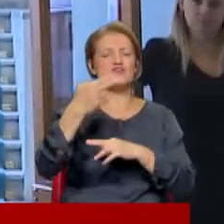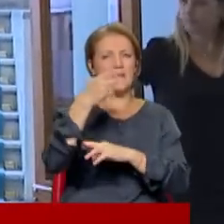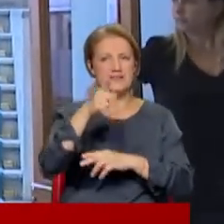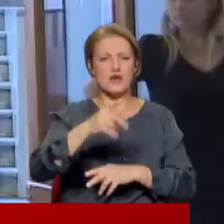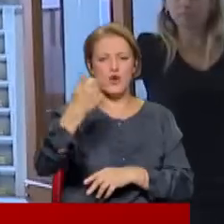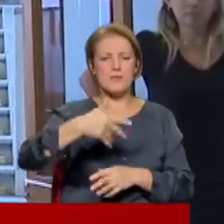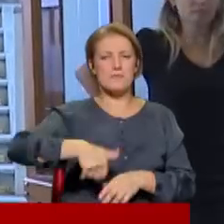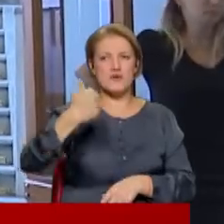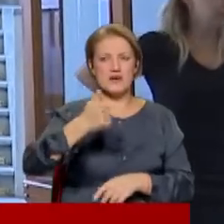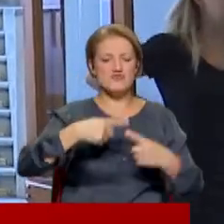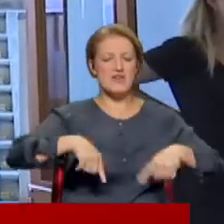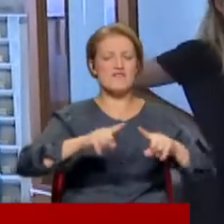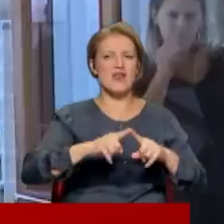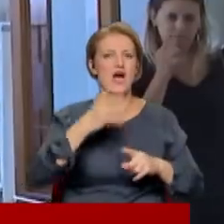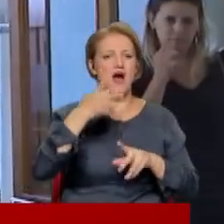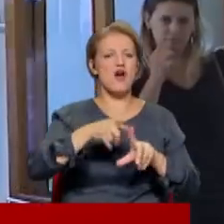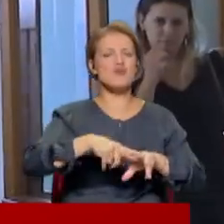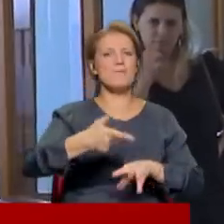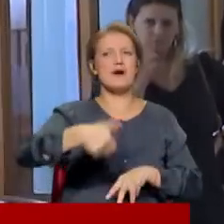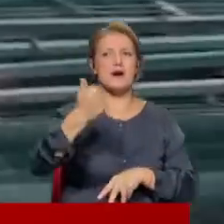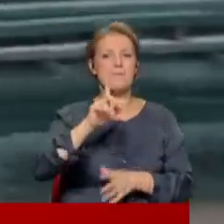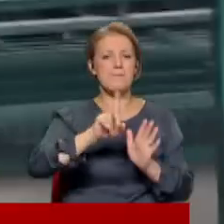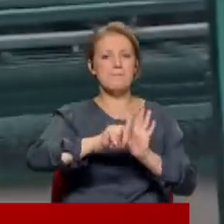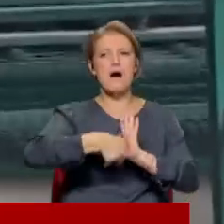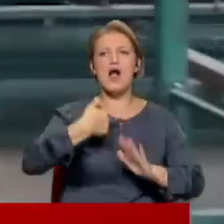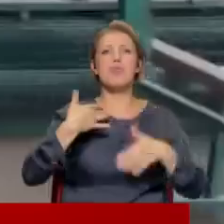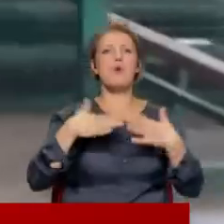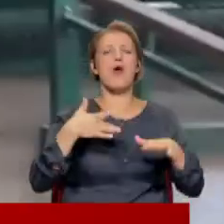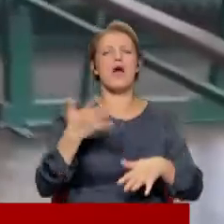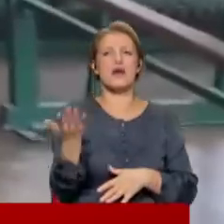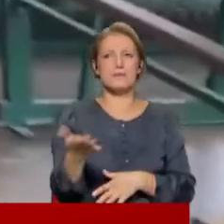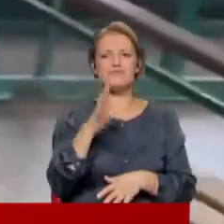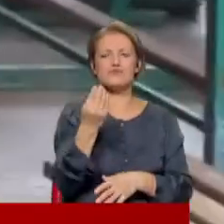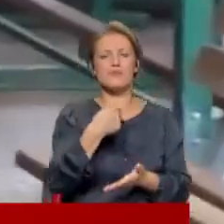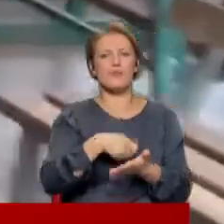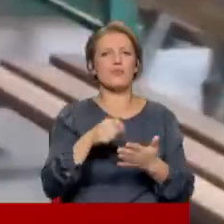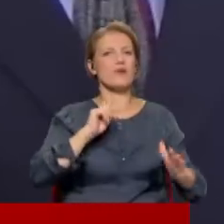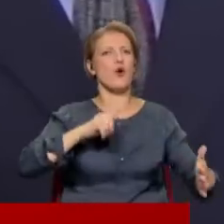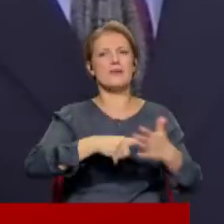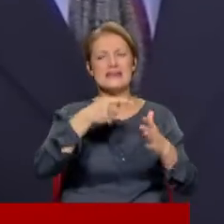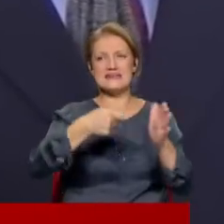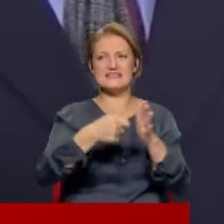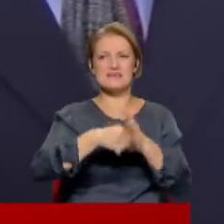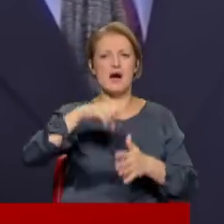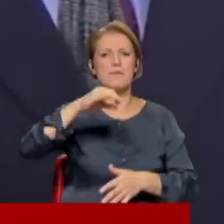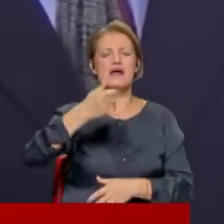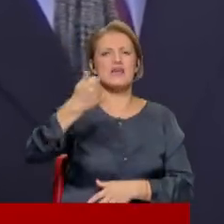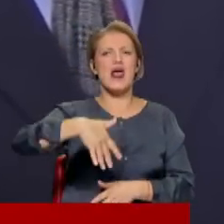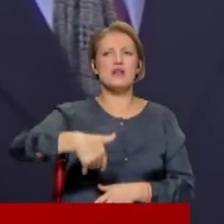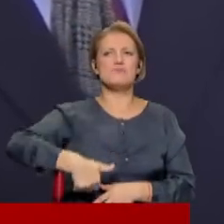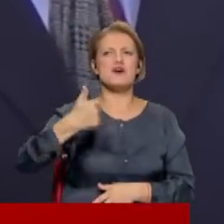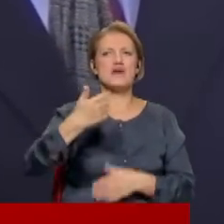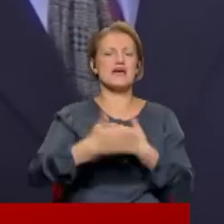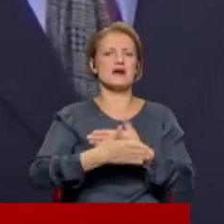başkanlığı, Türkiye Çevre Ajansı başkanlığı. Tamamen ballı börek. Bu kez çoklu maaş eleştirilerinin odağındaki isim AK Parti Yerel Yönetimler